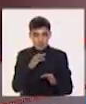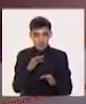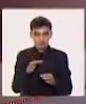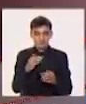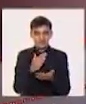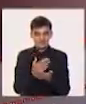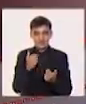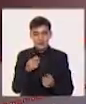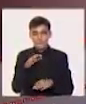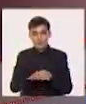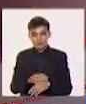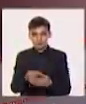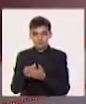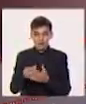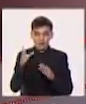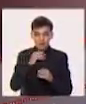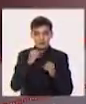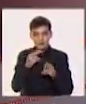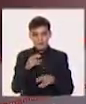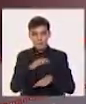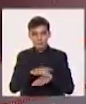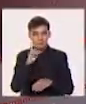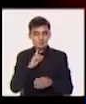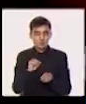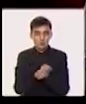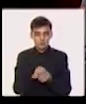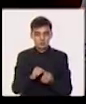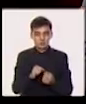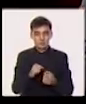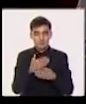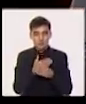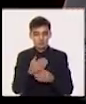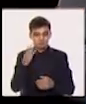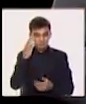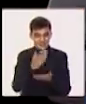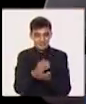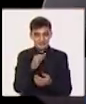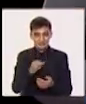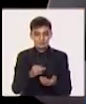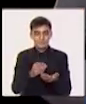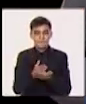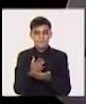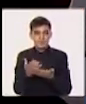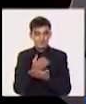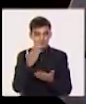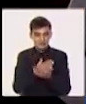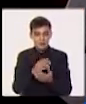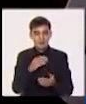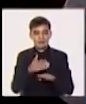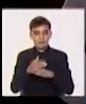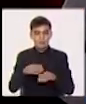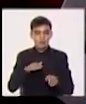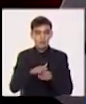отырып, банк төлей алатын мүмкіндігіне қарай қайта құжат әзірледі. Демеуші табылған жағдайда несие толық тоқтауы